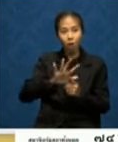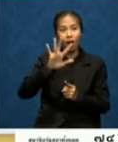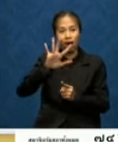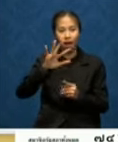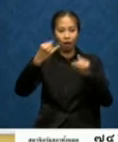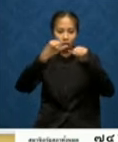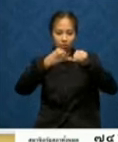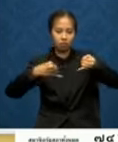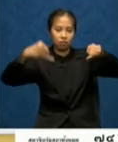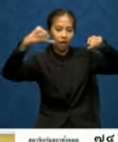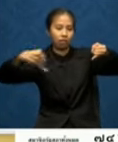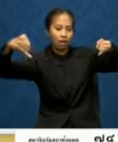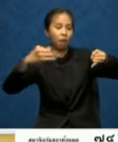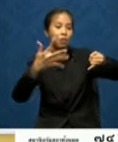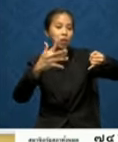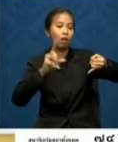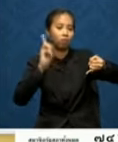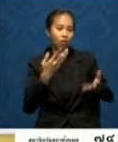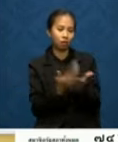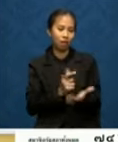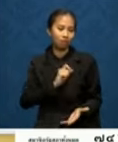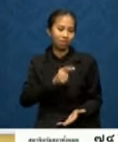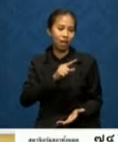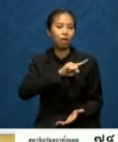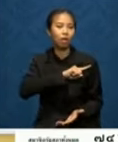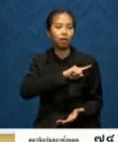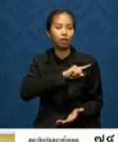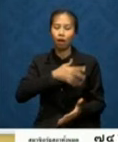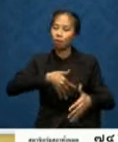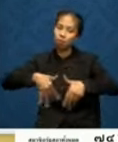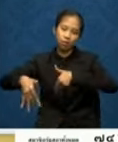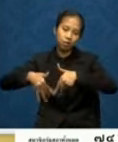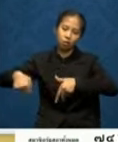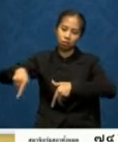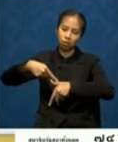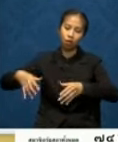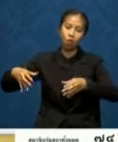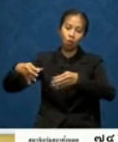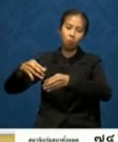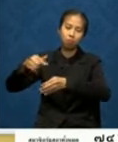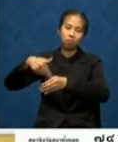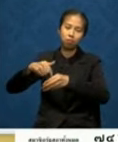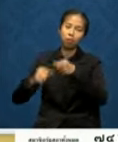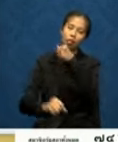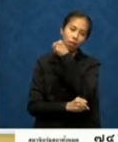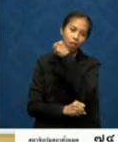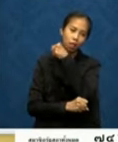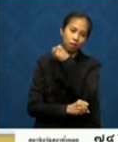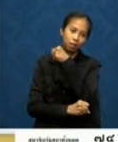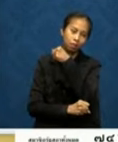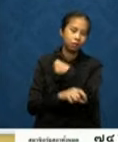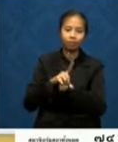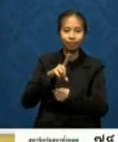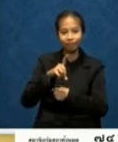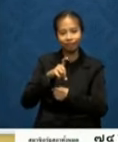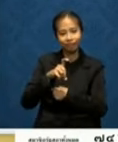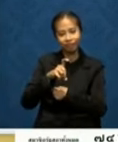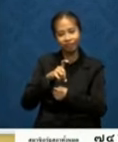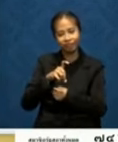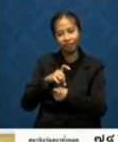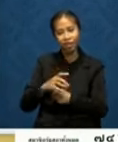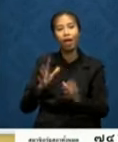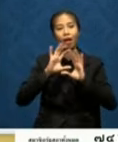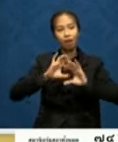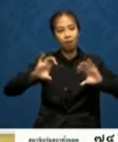ถ้าจะเอาต้องจ่ายตังค์ครับเพราะฉะนั้นประชาชนกลุ่มนี้เขาเรียกว่าจนเจ็บมือรัฐบาล